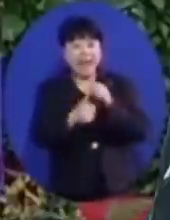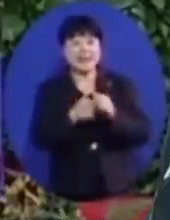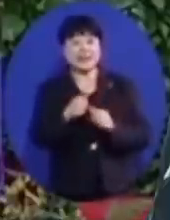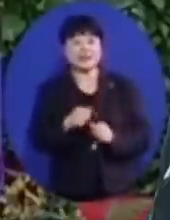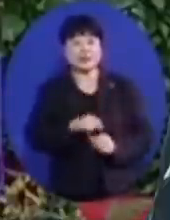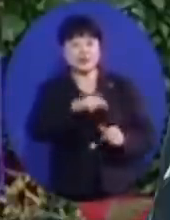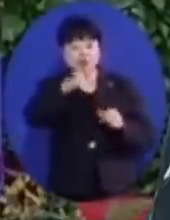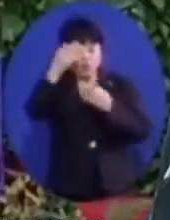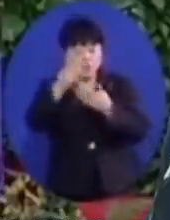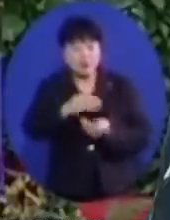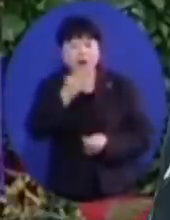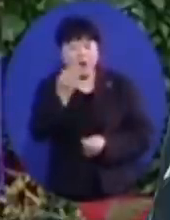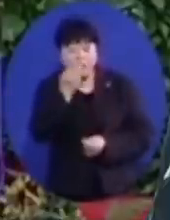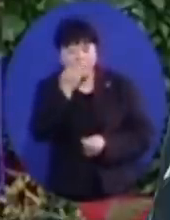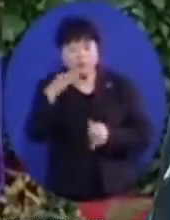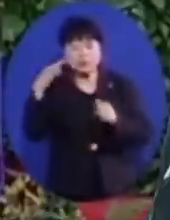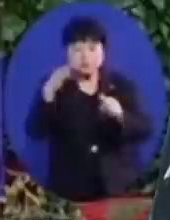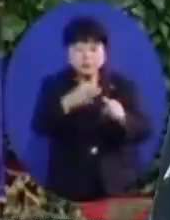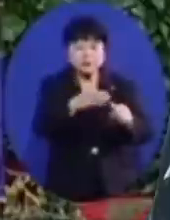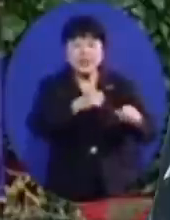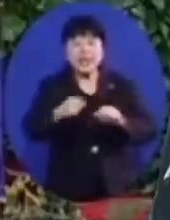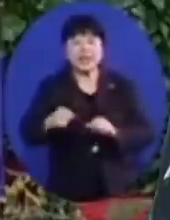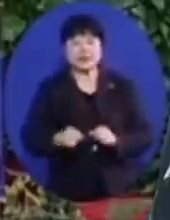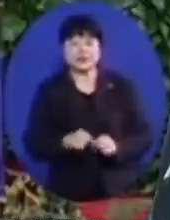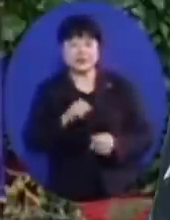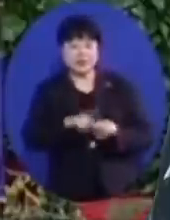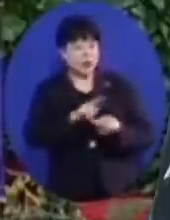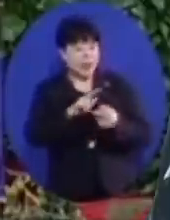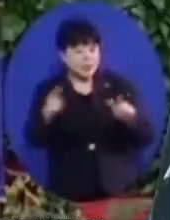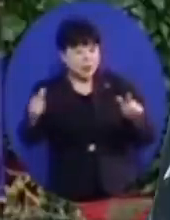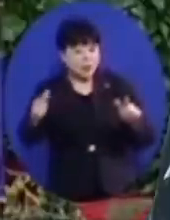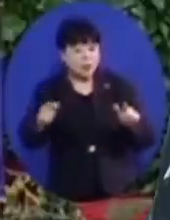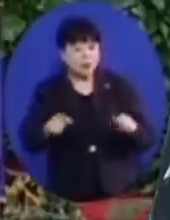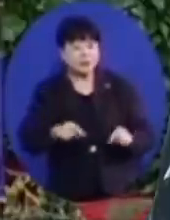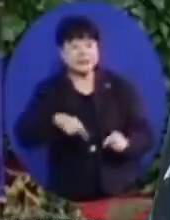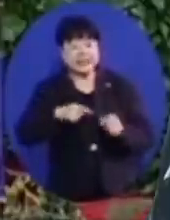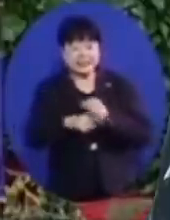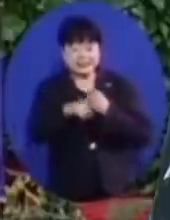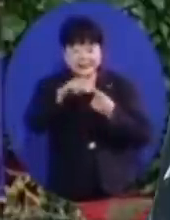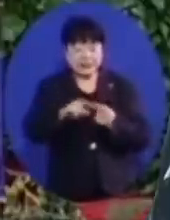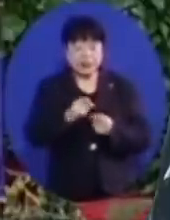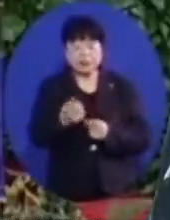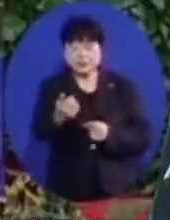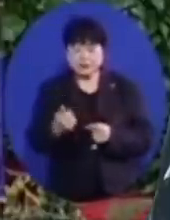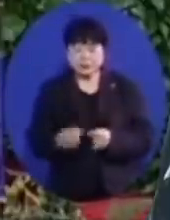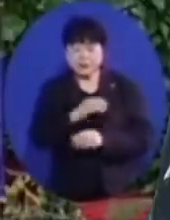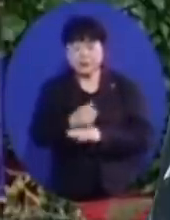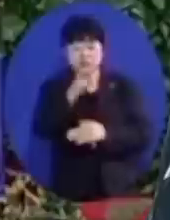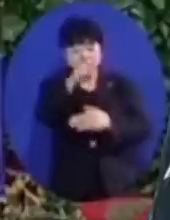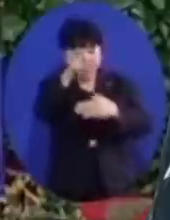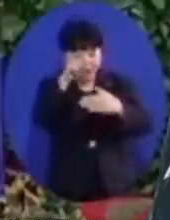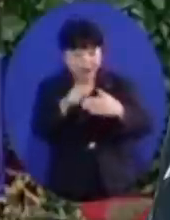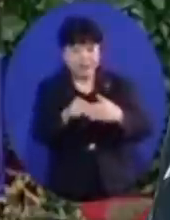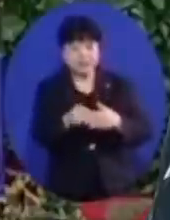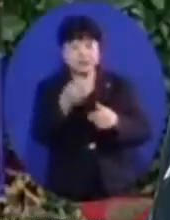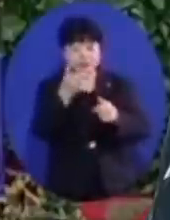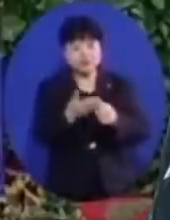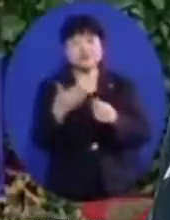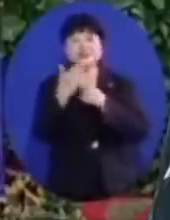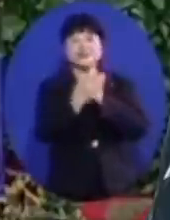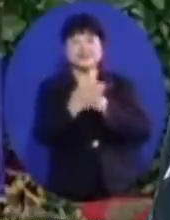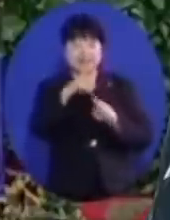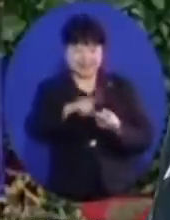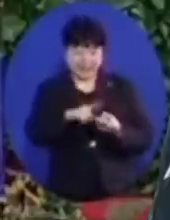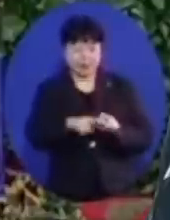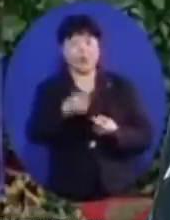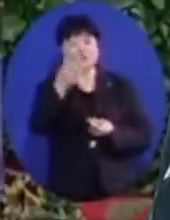거룩하신 소명으로 부르시면 우리의 행위대로 하심이 아니요 오직 자기의 뜻과 영원전부터 그리스도 예수 안에서 우리에게 주신 은혜대로